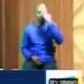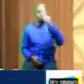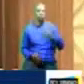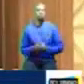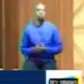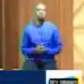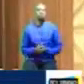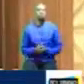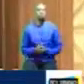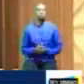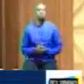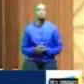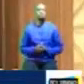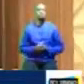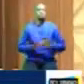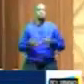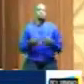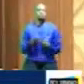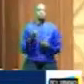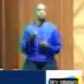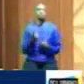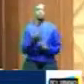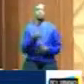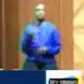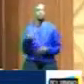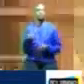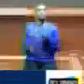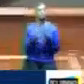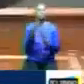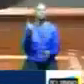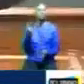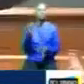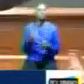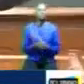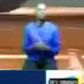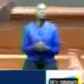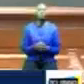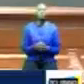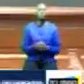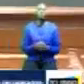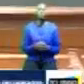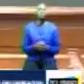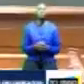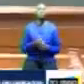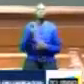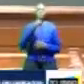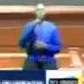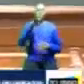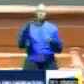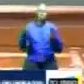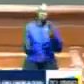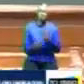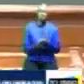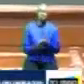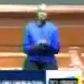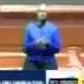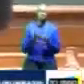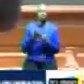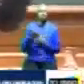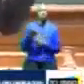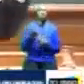kutambua. Qu'il y a un autre esprit. Usema kuko ro ingine. Qui se cache derrière